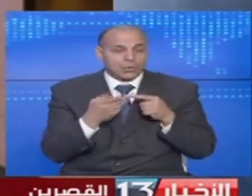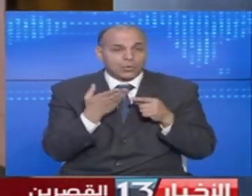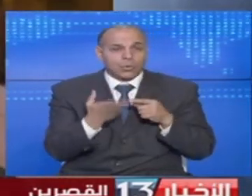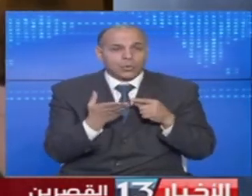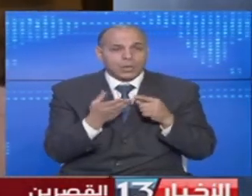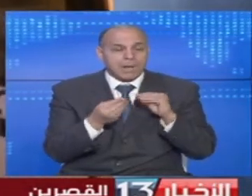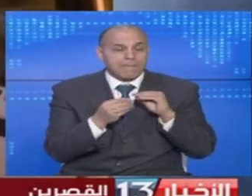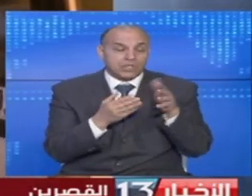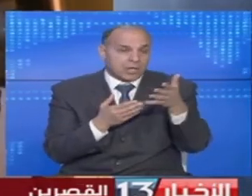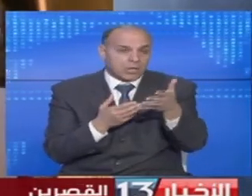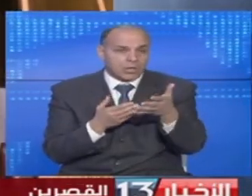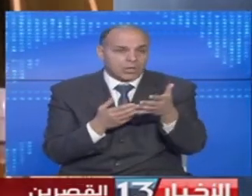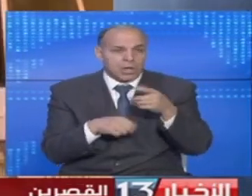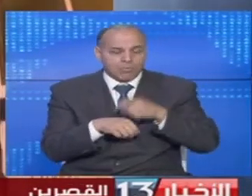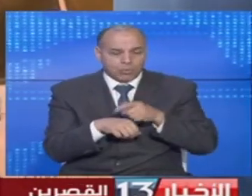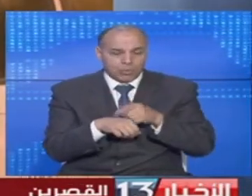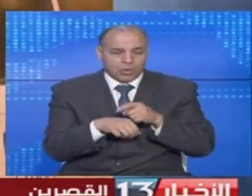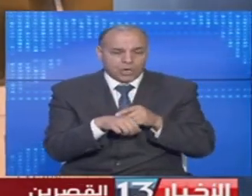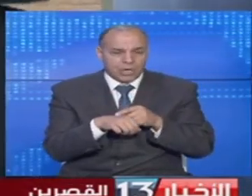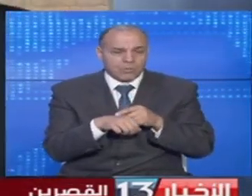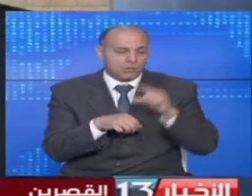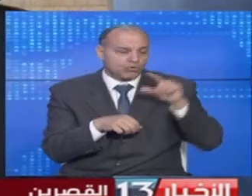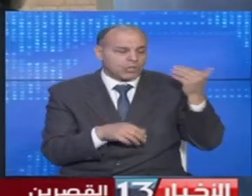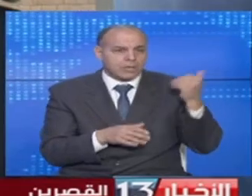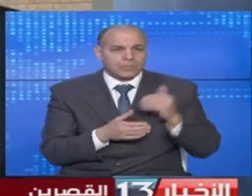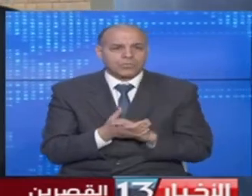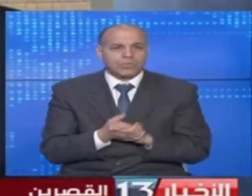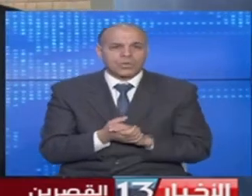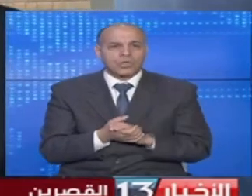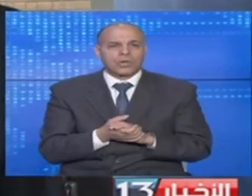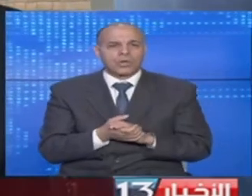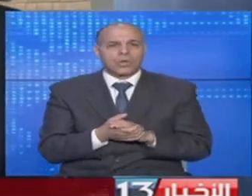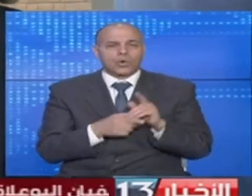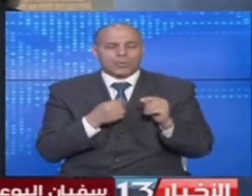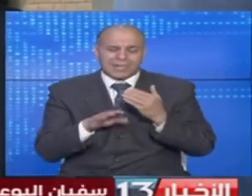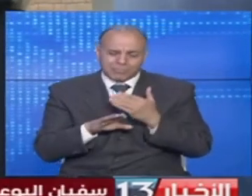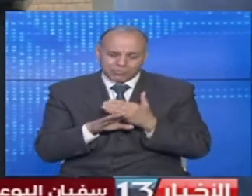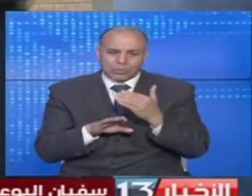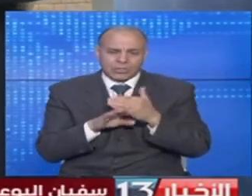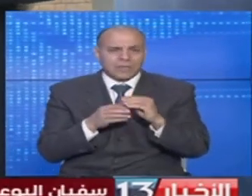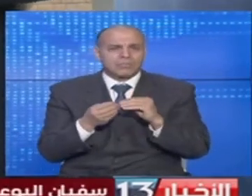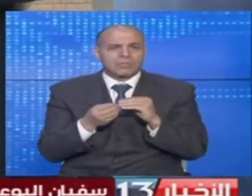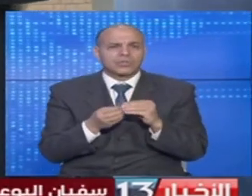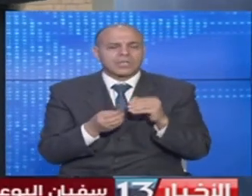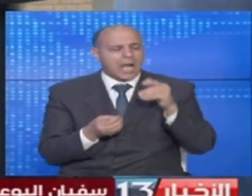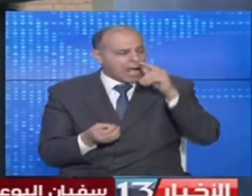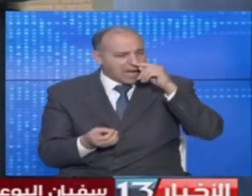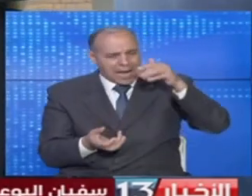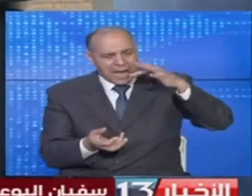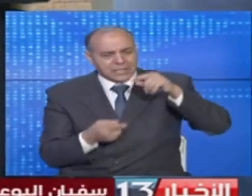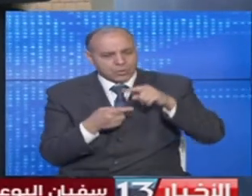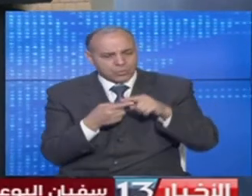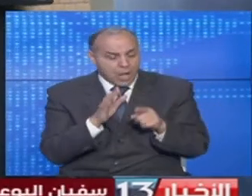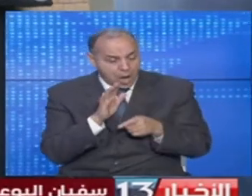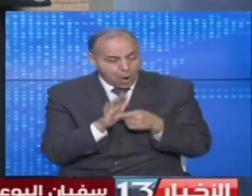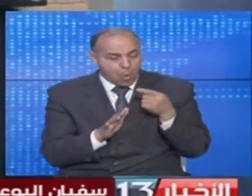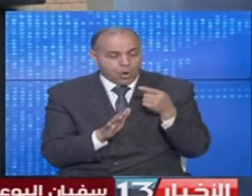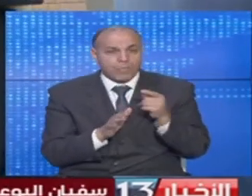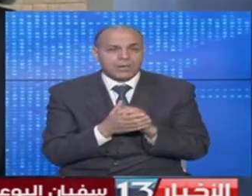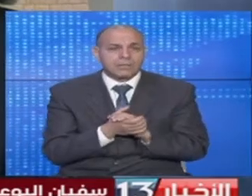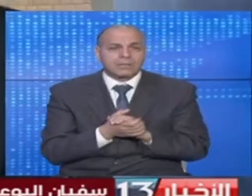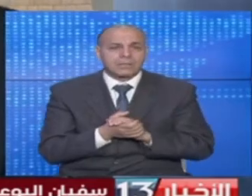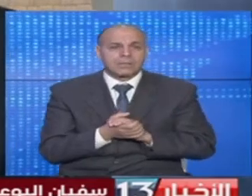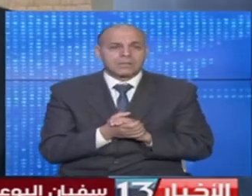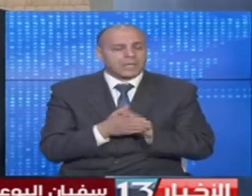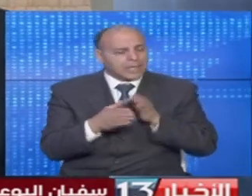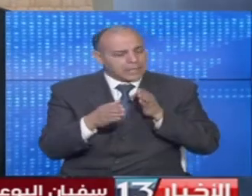وقعها الجهة منذ قرابة الشهر. أول مرة يعني في إطار تسهيل يعني عملية تزويد الغاز المنزلي أول مرة يتم